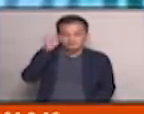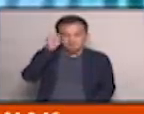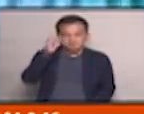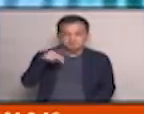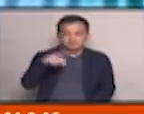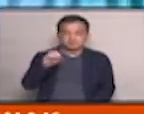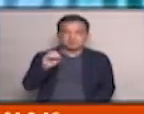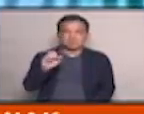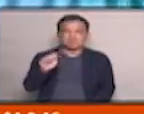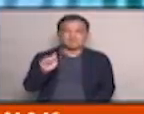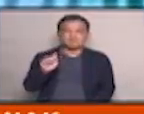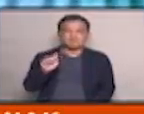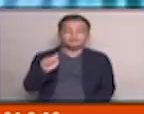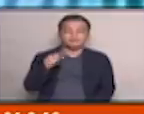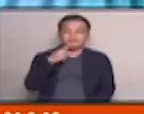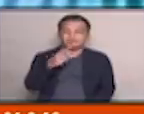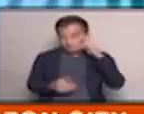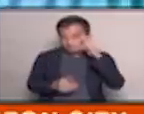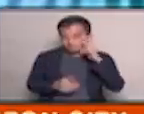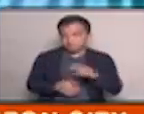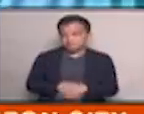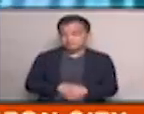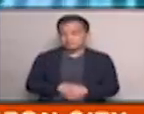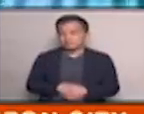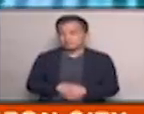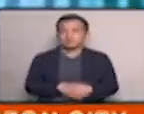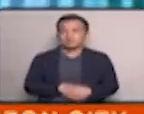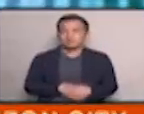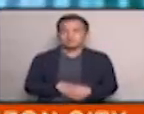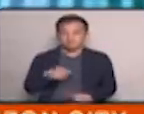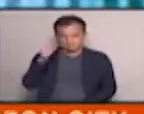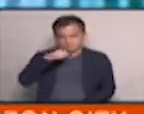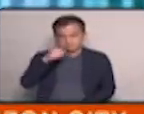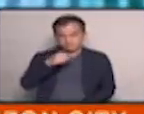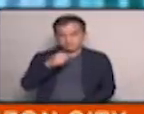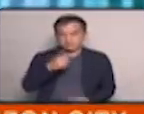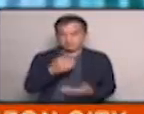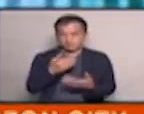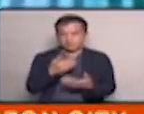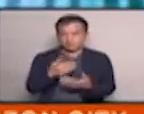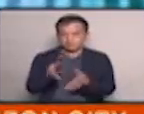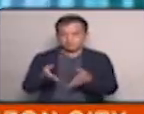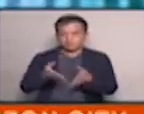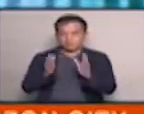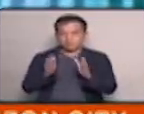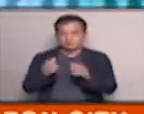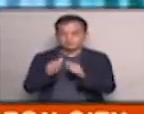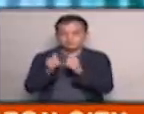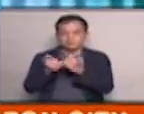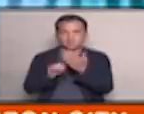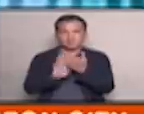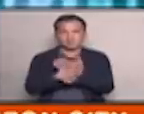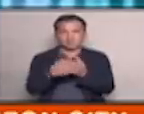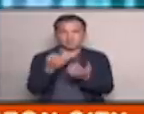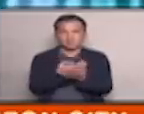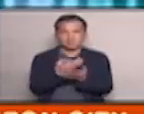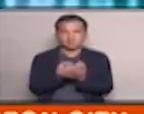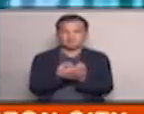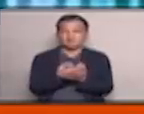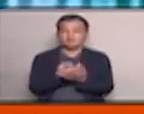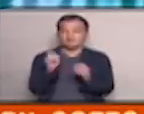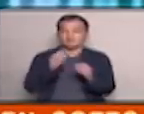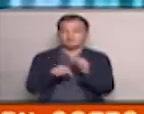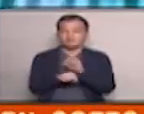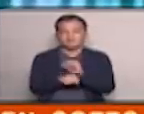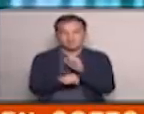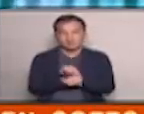POA. Magandang tanghali po, Deputy Administrator, sir. Ay, good afternoon po. Sir, pumapayag naman po itong agency na ibalik nila po ang pera kasi wala naman po talagang